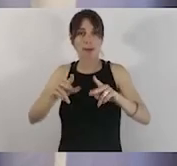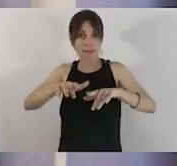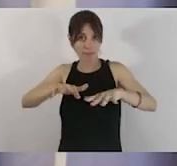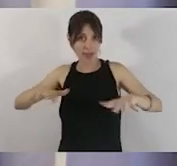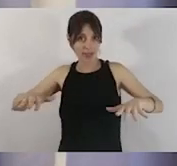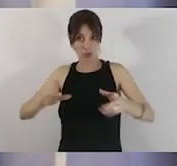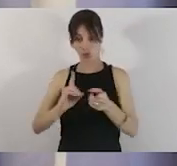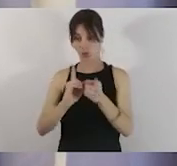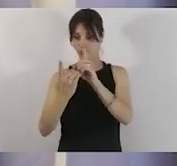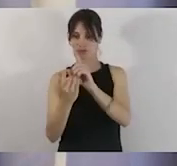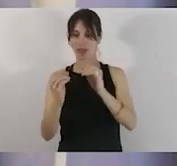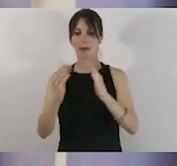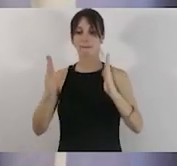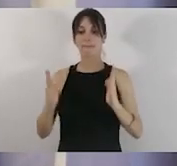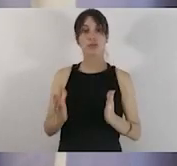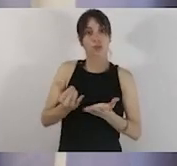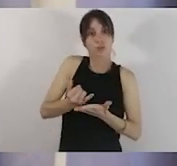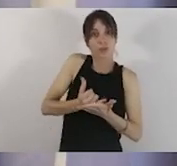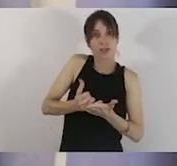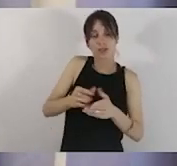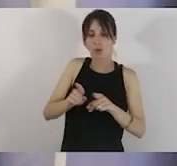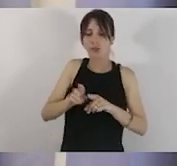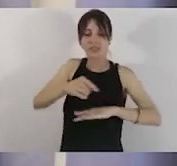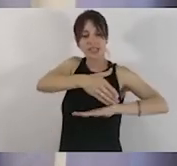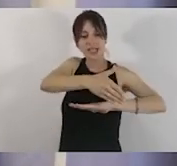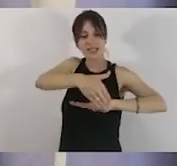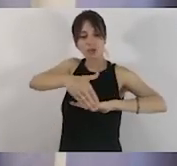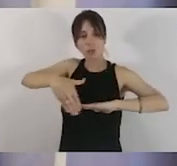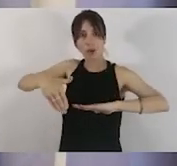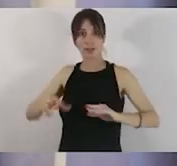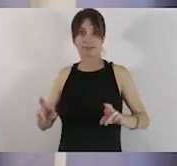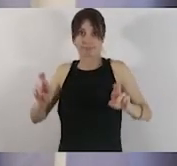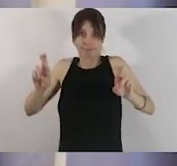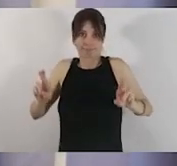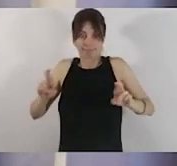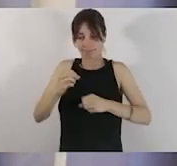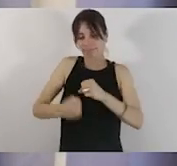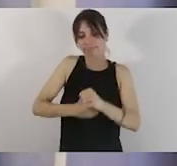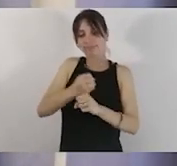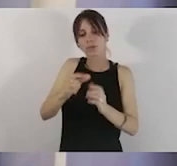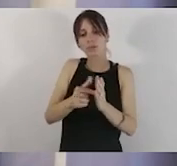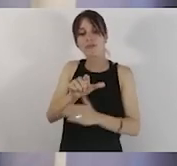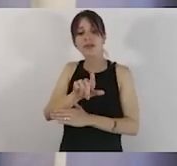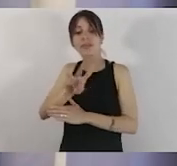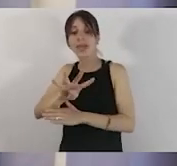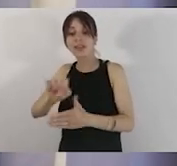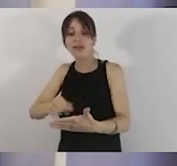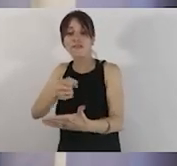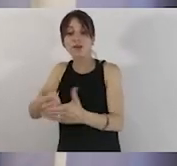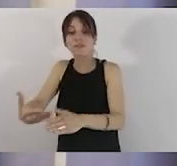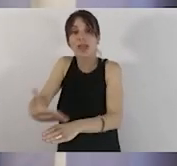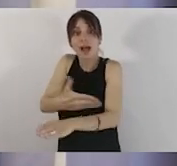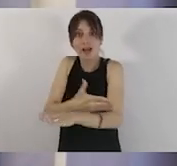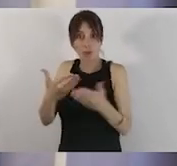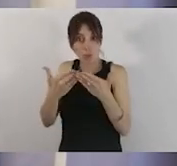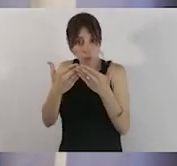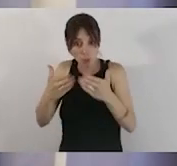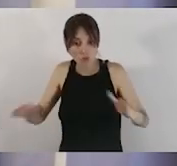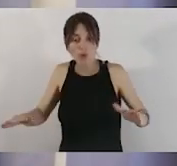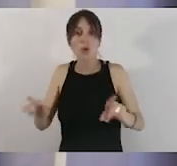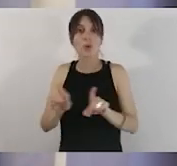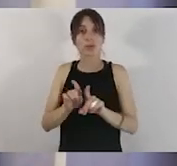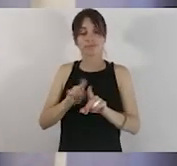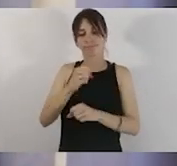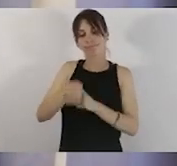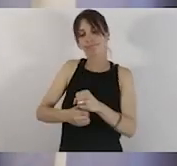une maison des îles et du littoral, donc j'espère d'ici la fin 2024. Et puis d'ici 2025, donc